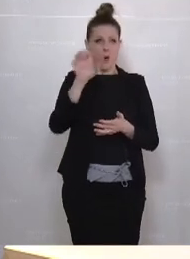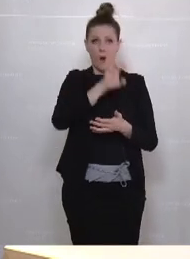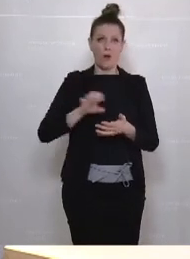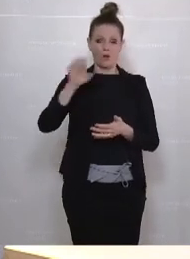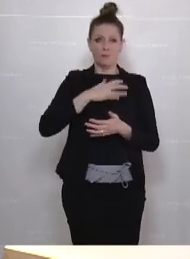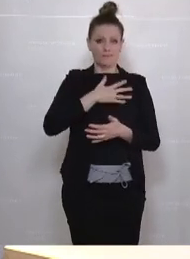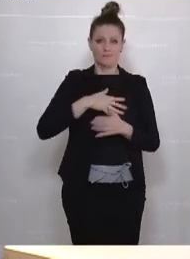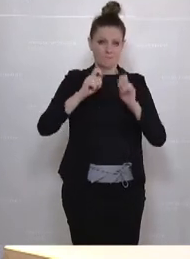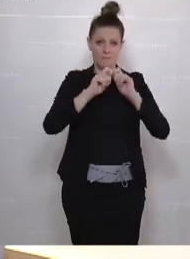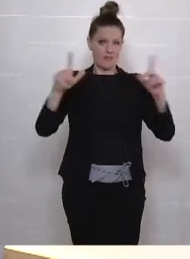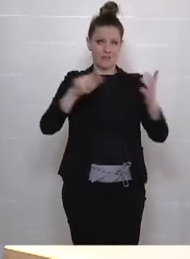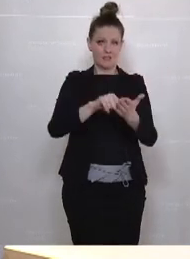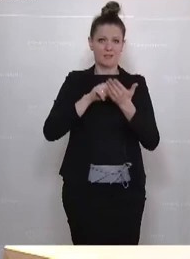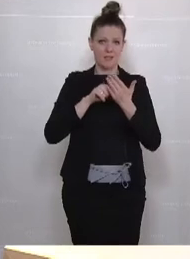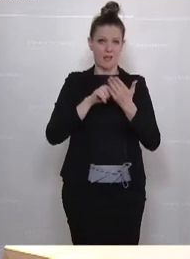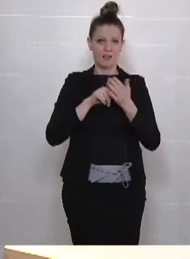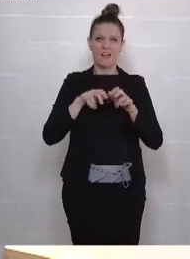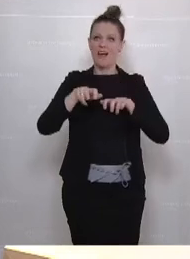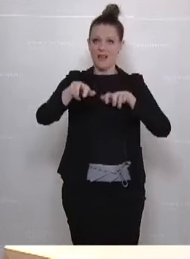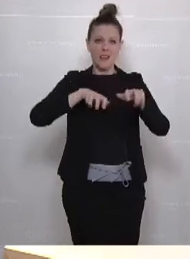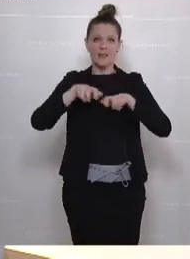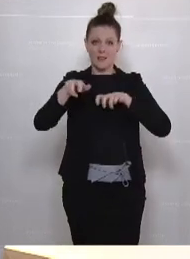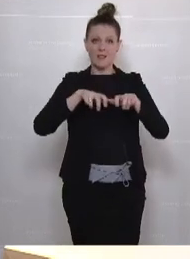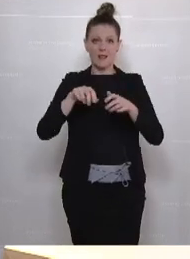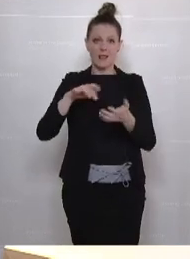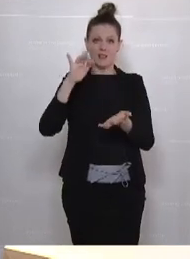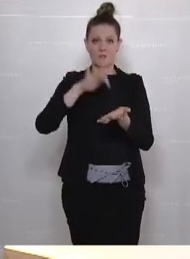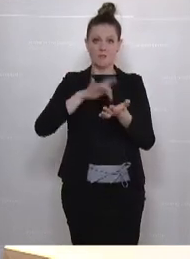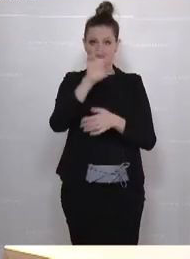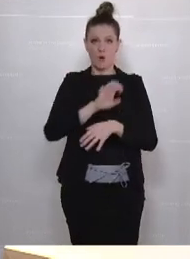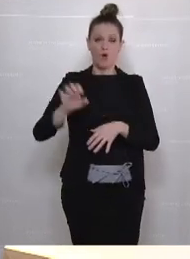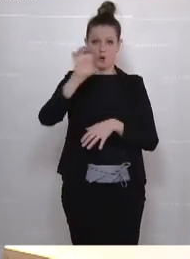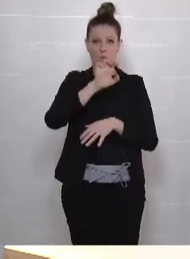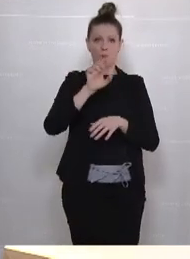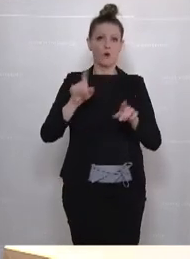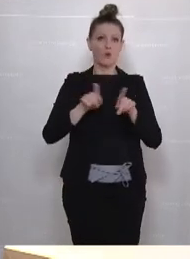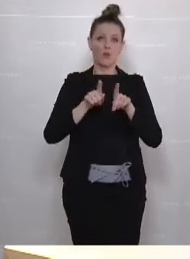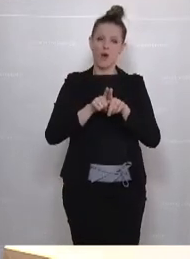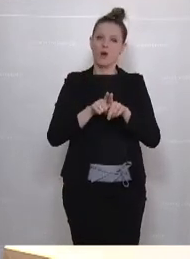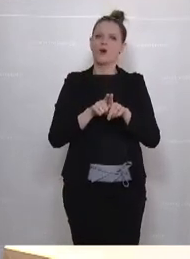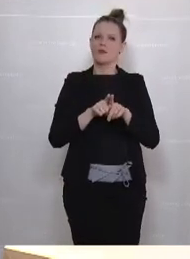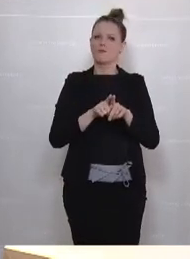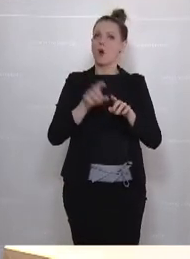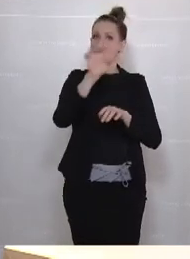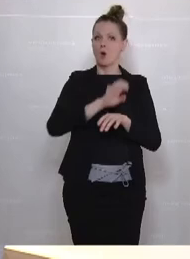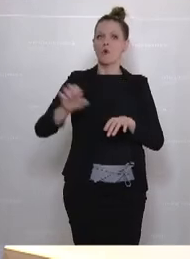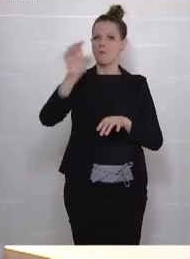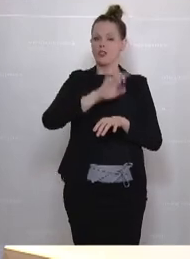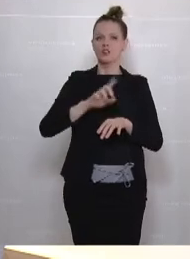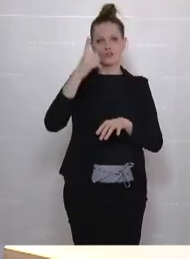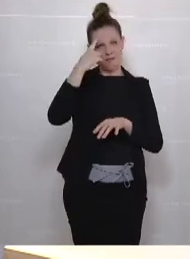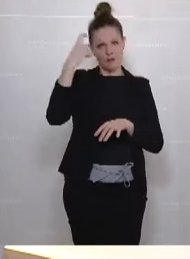weil wir sind uns einig, dass Griechenland nicht nur mitten in Europa lebt, sondern auch besonders auch für die europäische Geistesgeschichte sehr wichtig